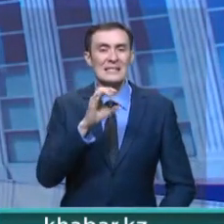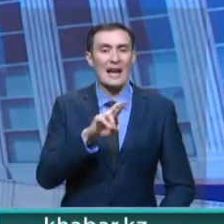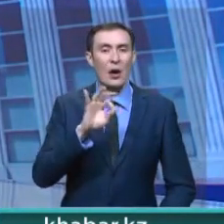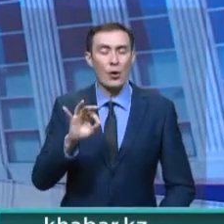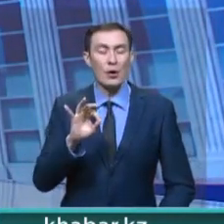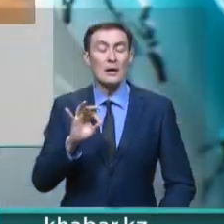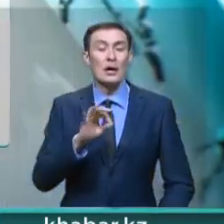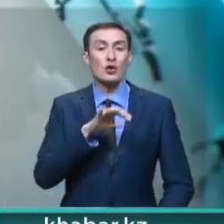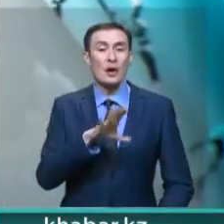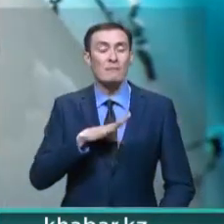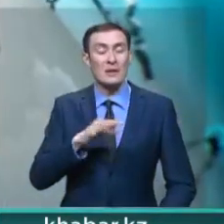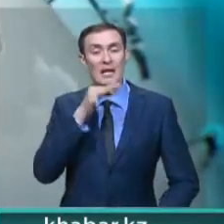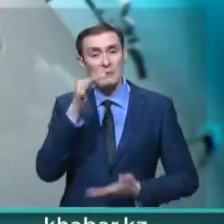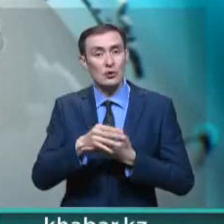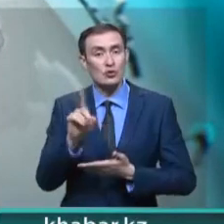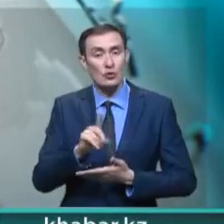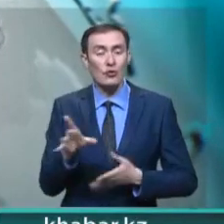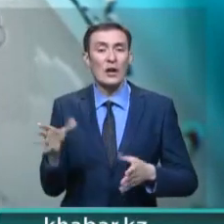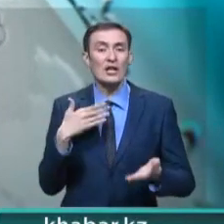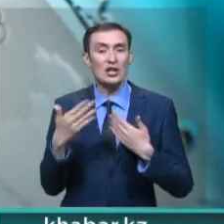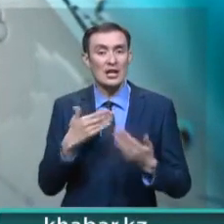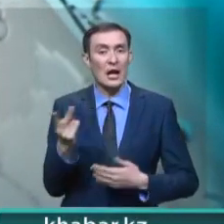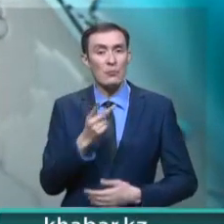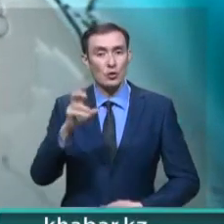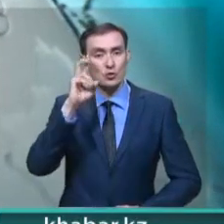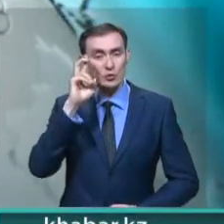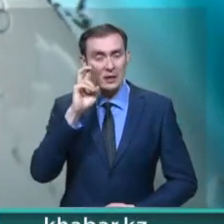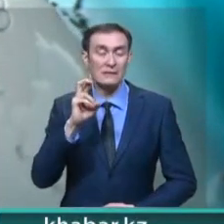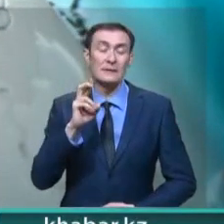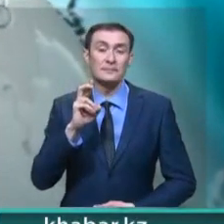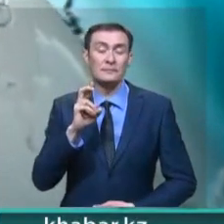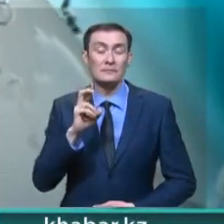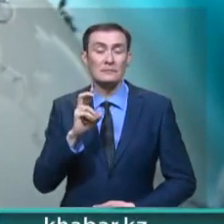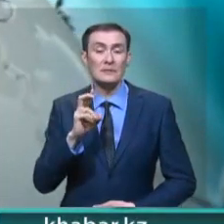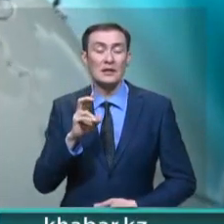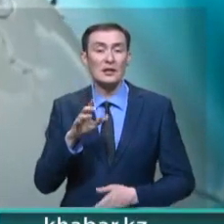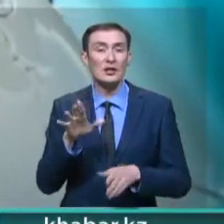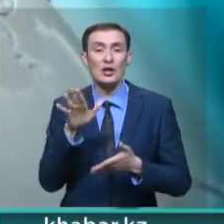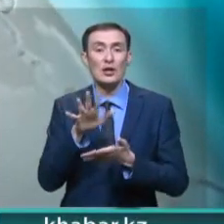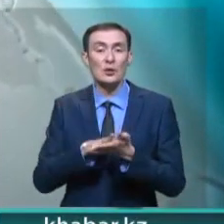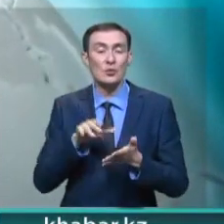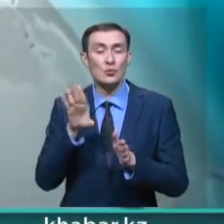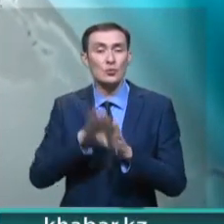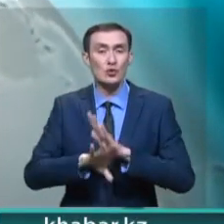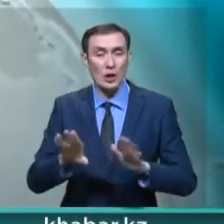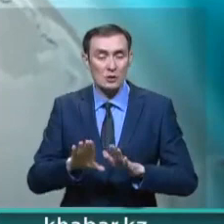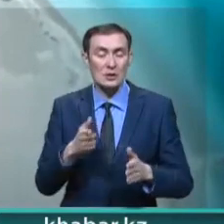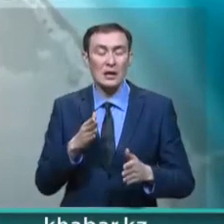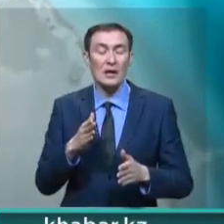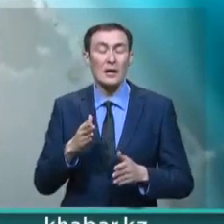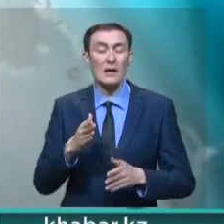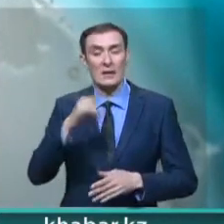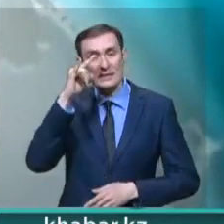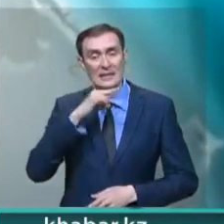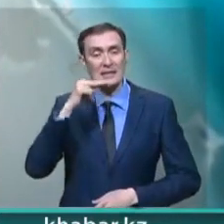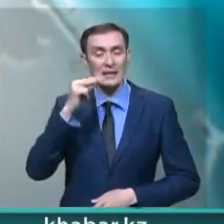Цяо. Касым-Жомарт Токаев отметил, что взаимоотношения двух стран не подвержены каким-либо конъюнктурным политическим тенденциям.